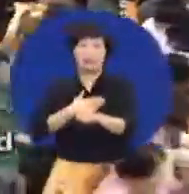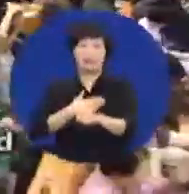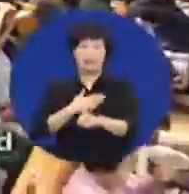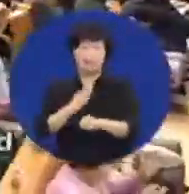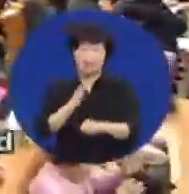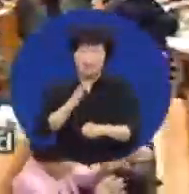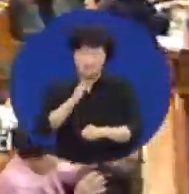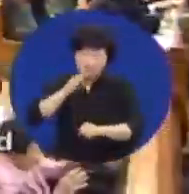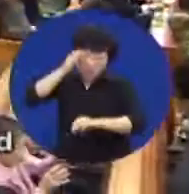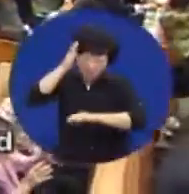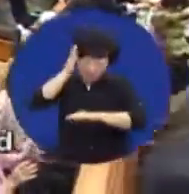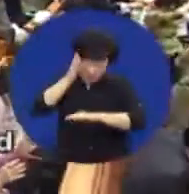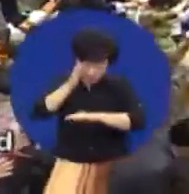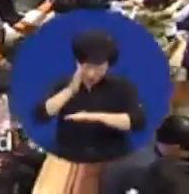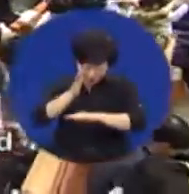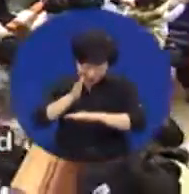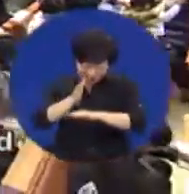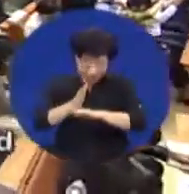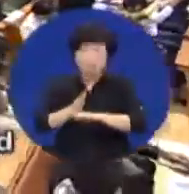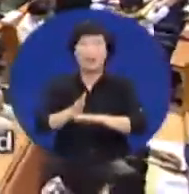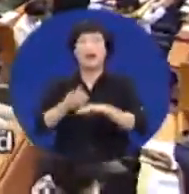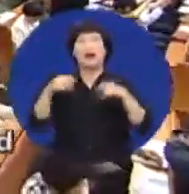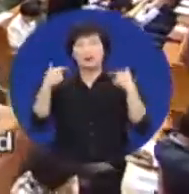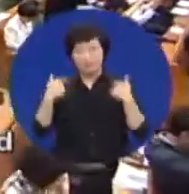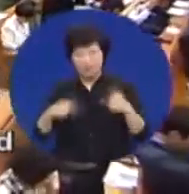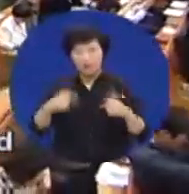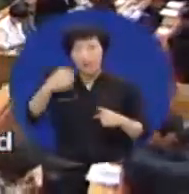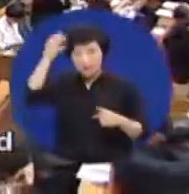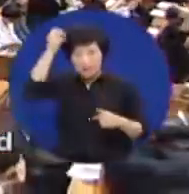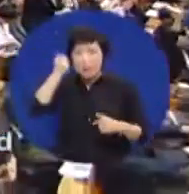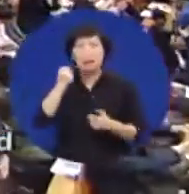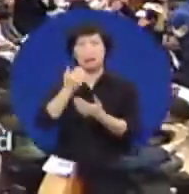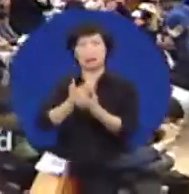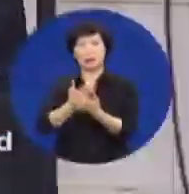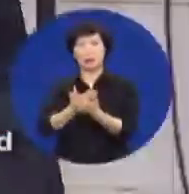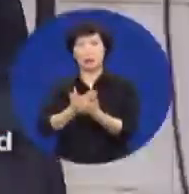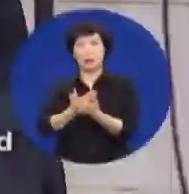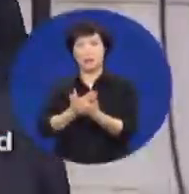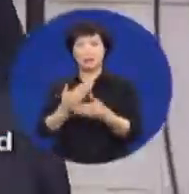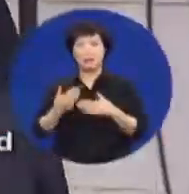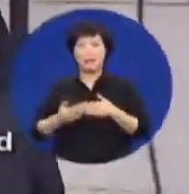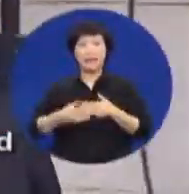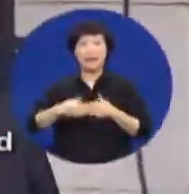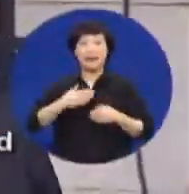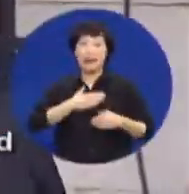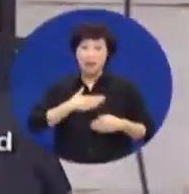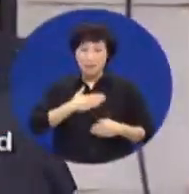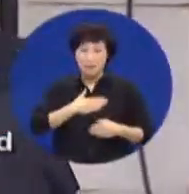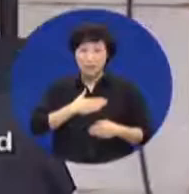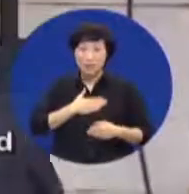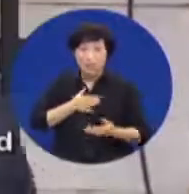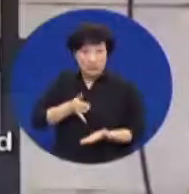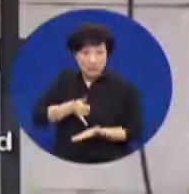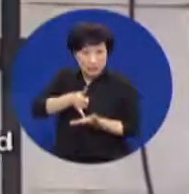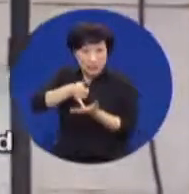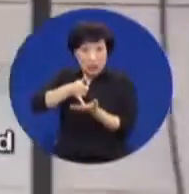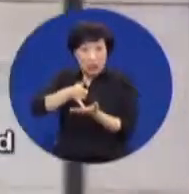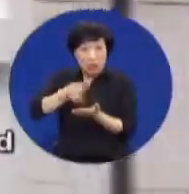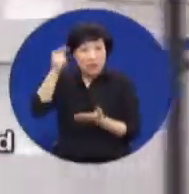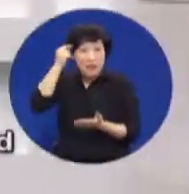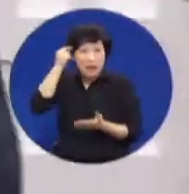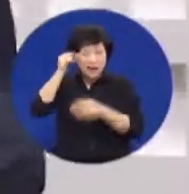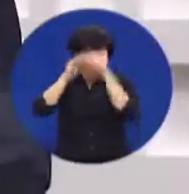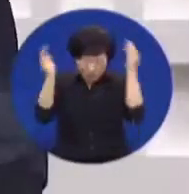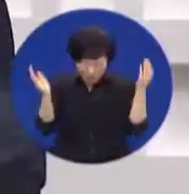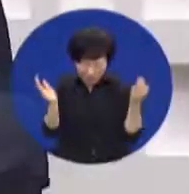참으로 감격스럽게 날마다 알게 하옵소서. 내 감정과 인격과 의지를